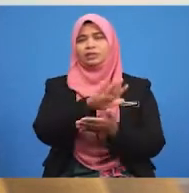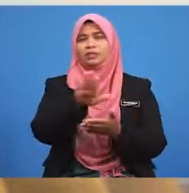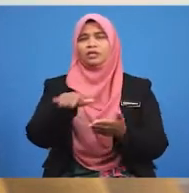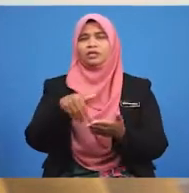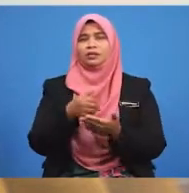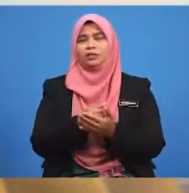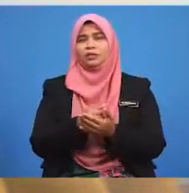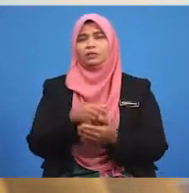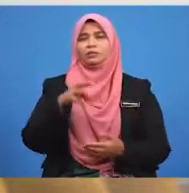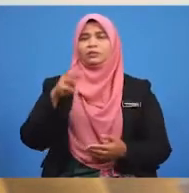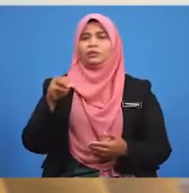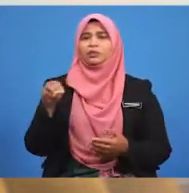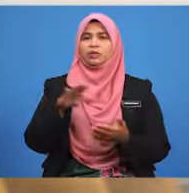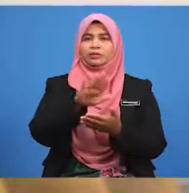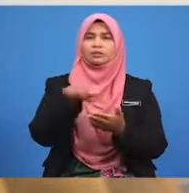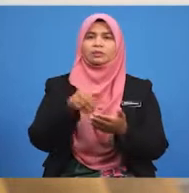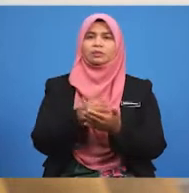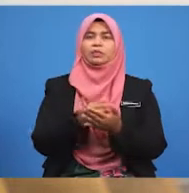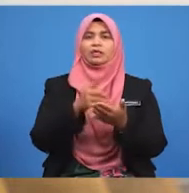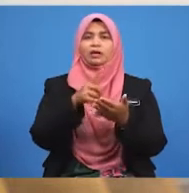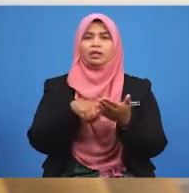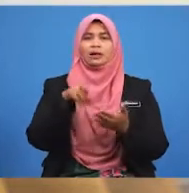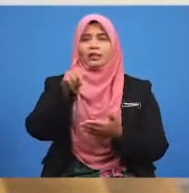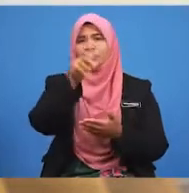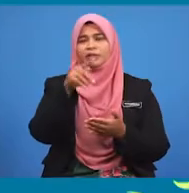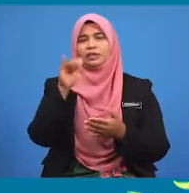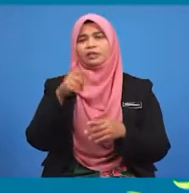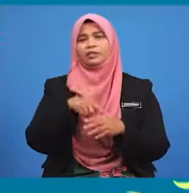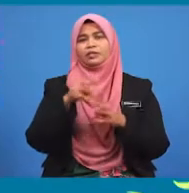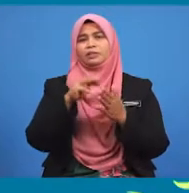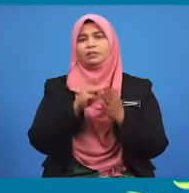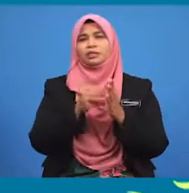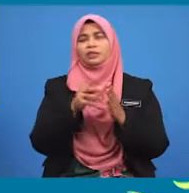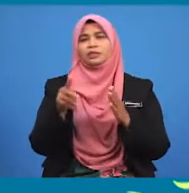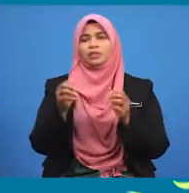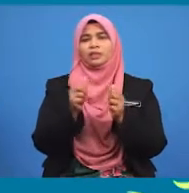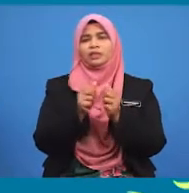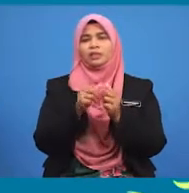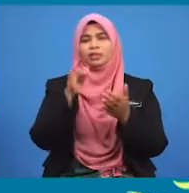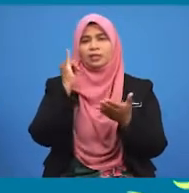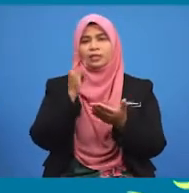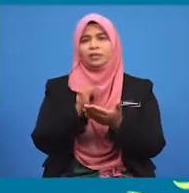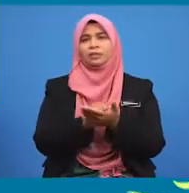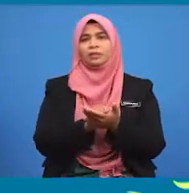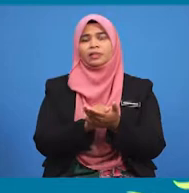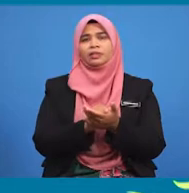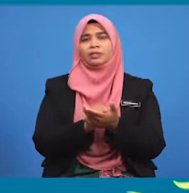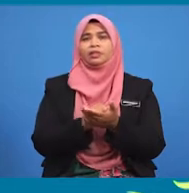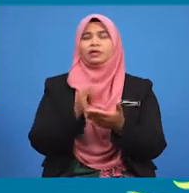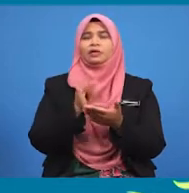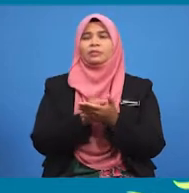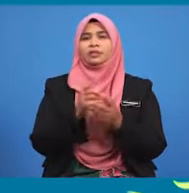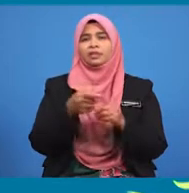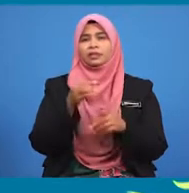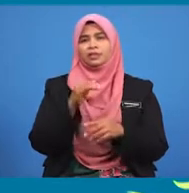sekalian, apakah yang dimaksudkan dengan iman? Maksud iman dari segi istilah ialah,